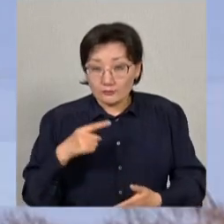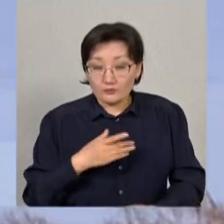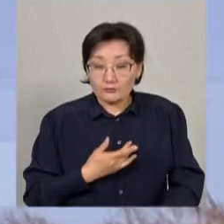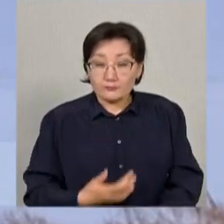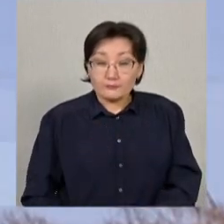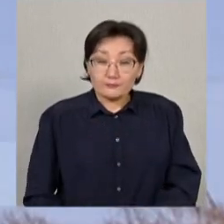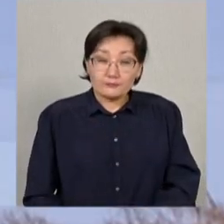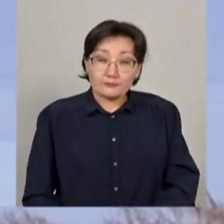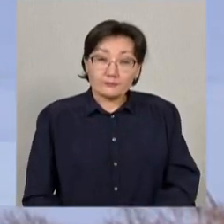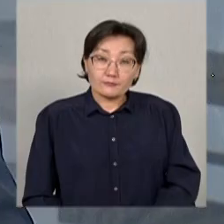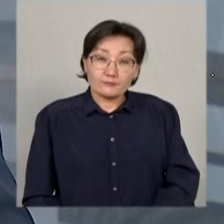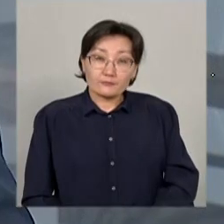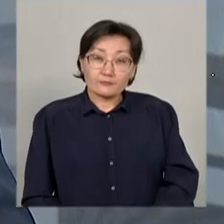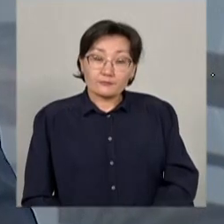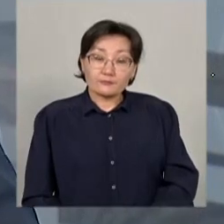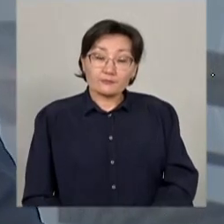Алматы телеарнасы.